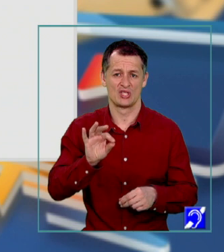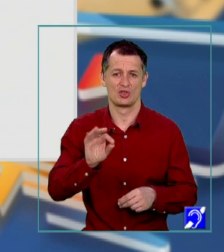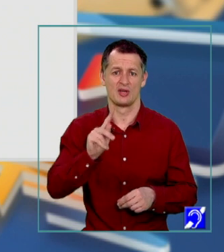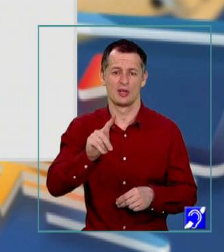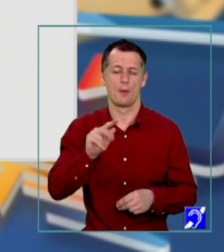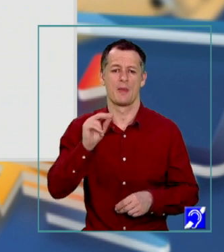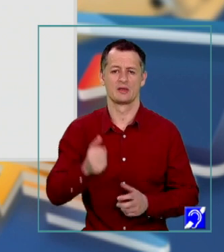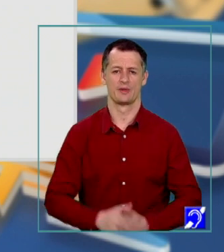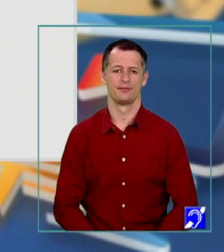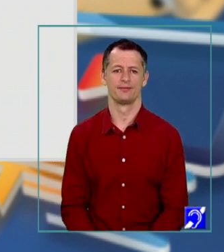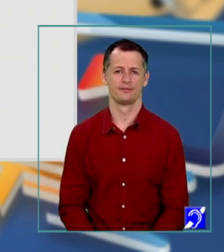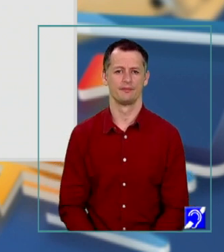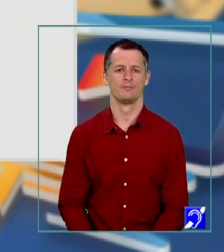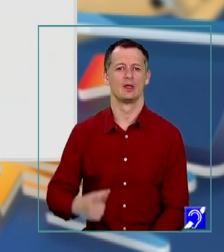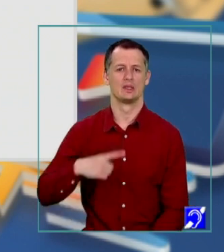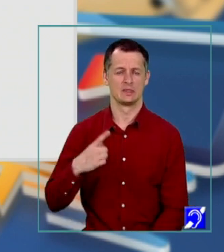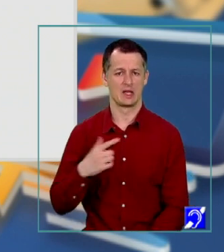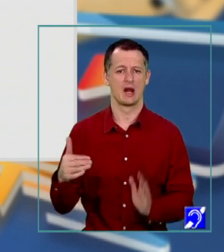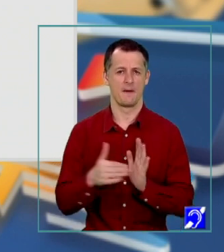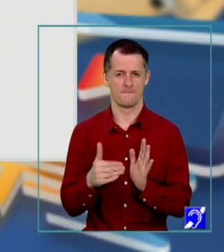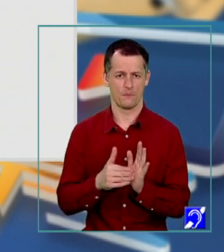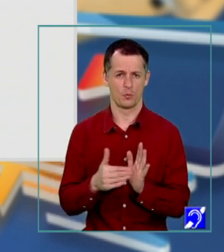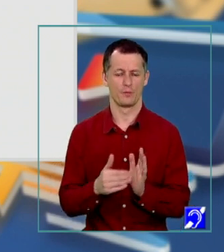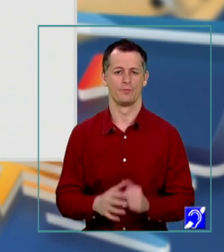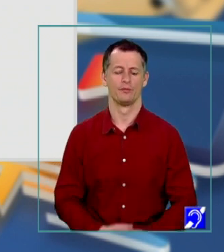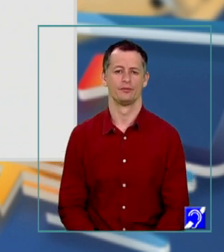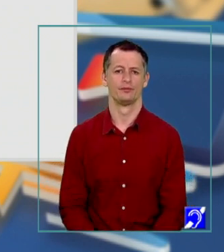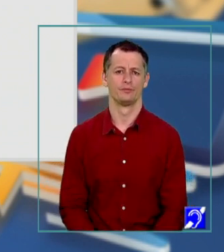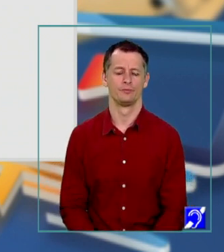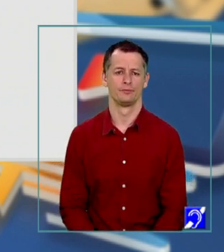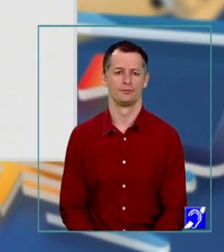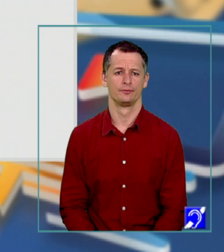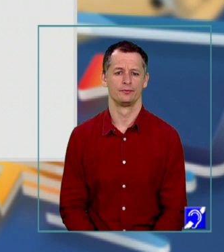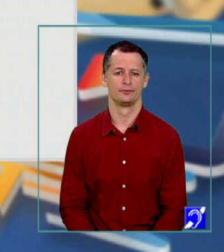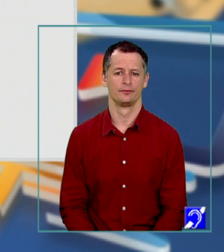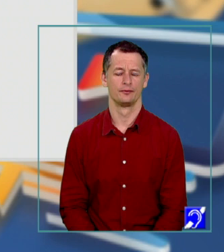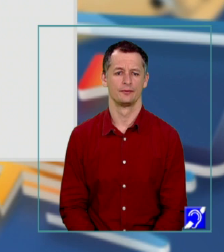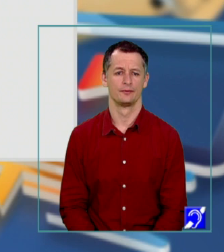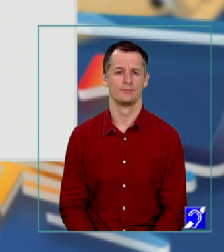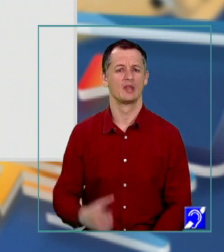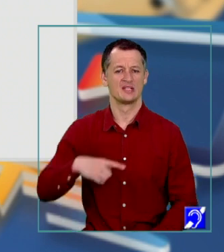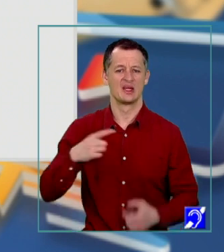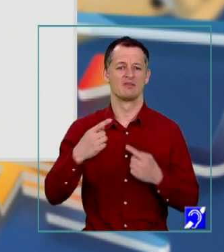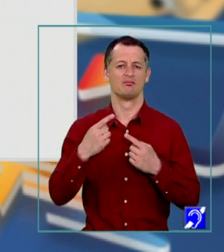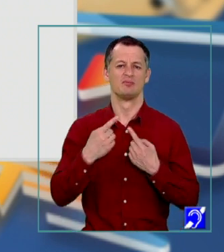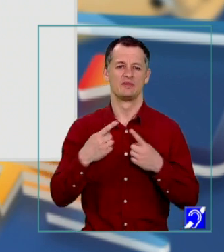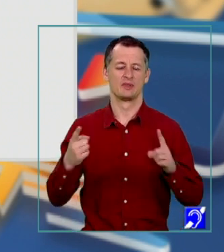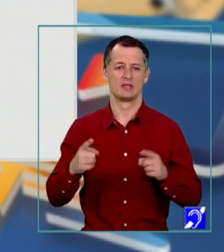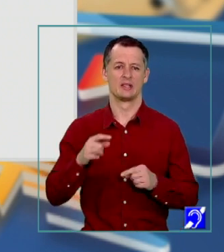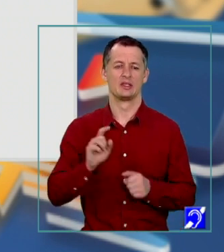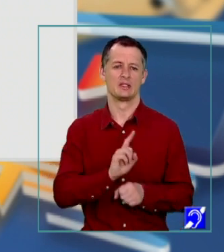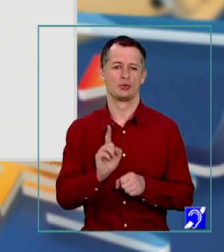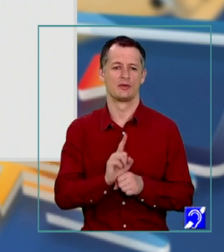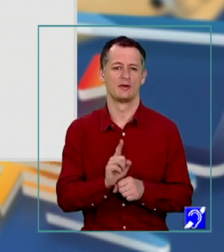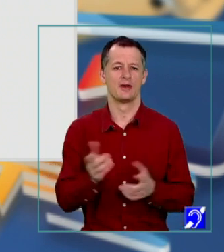kilopascali. Este nevoie și sunt foarte multe situații în care există tot felul de dispozitive care îndeplinesc rolul de